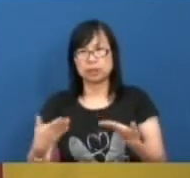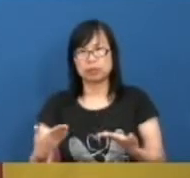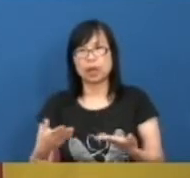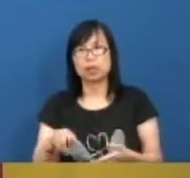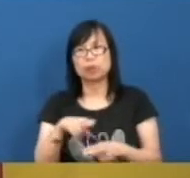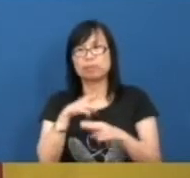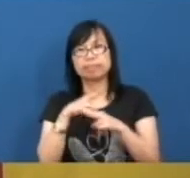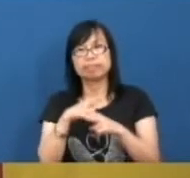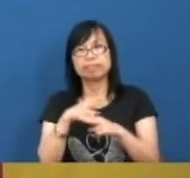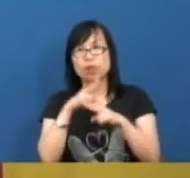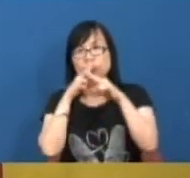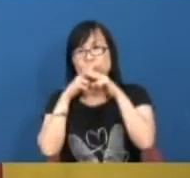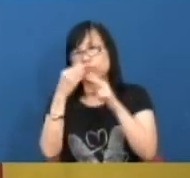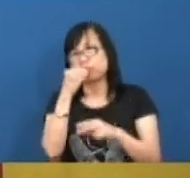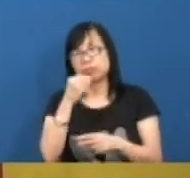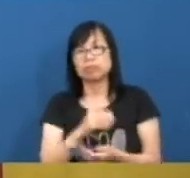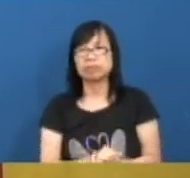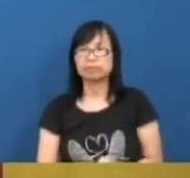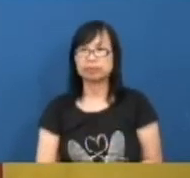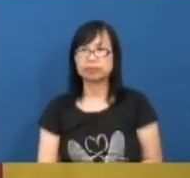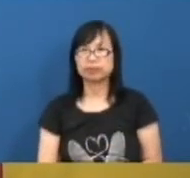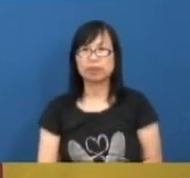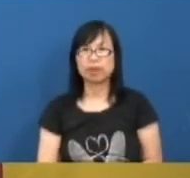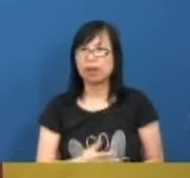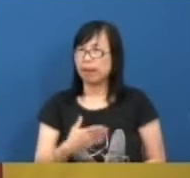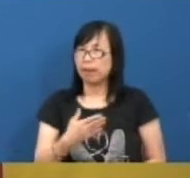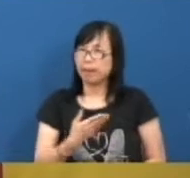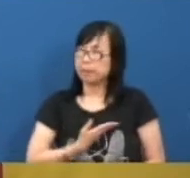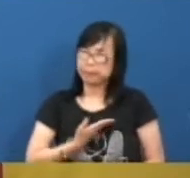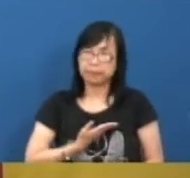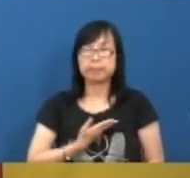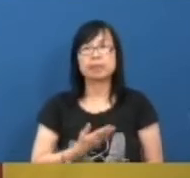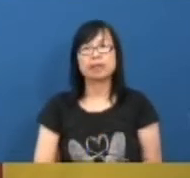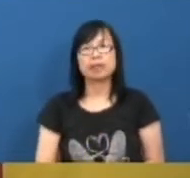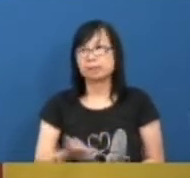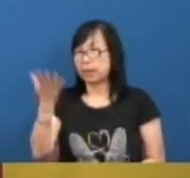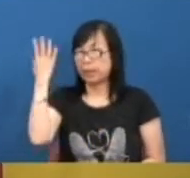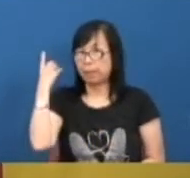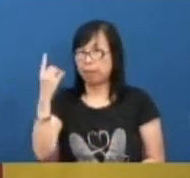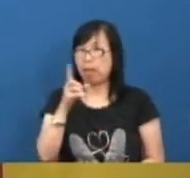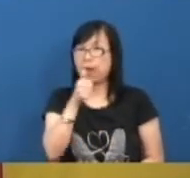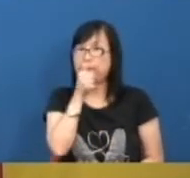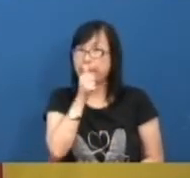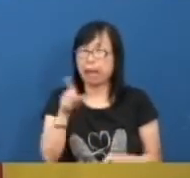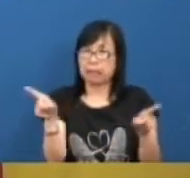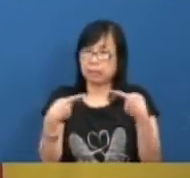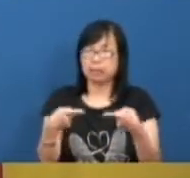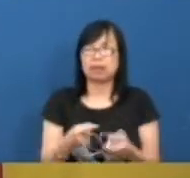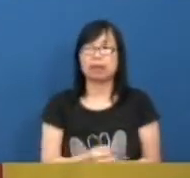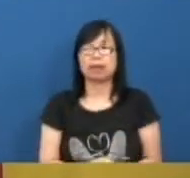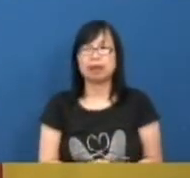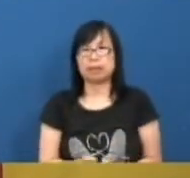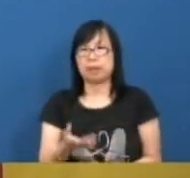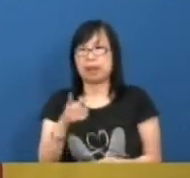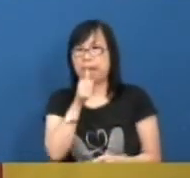絕招啊、絕食啊，都其實都好無奈啦。咁特別琴日都係父親節啦，好多爸爸